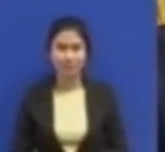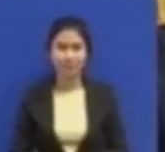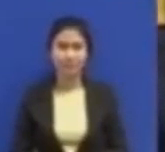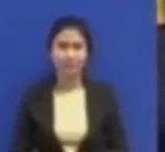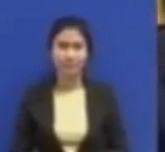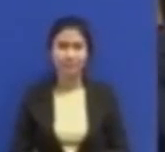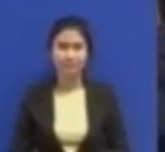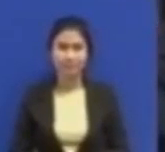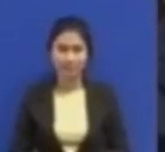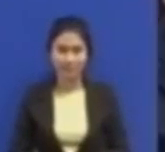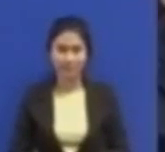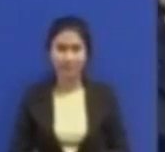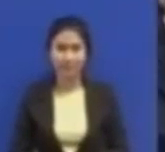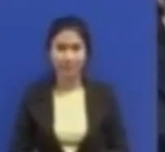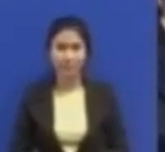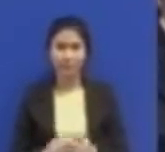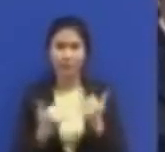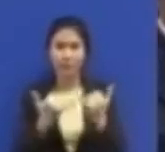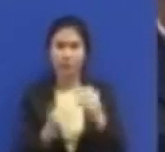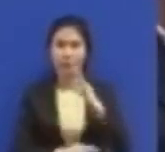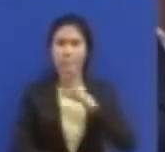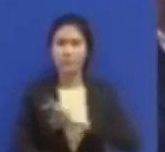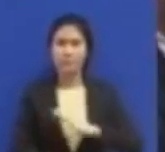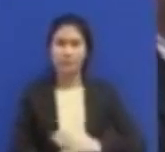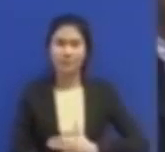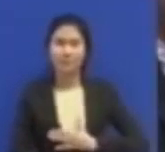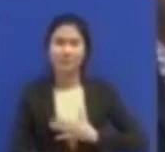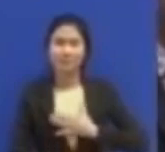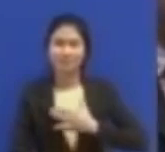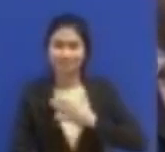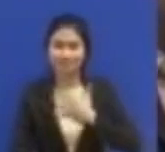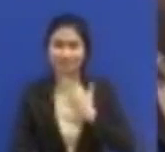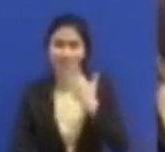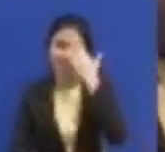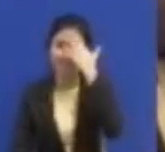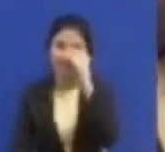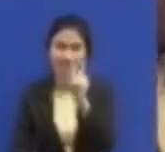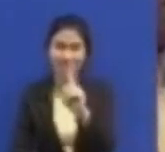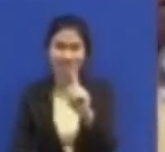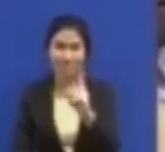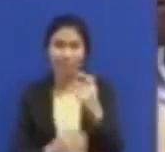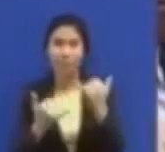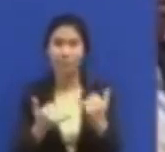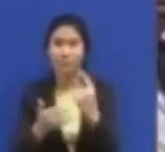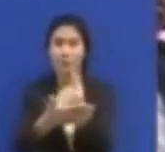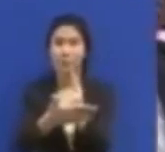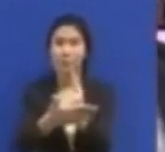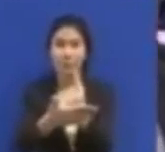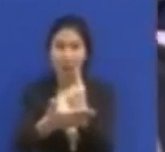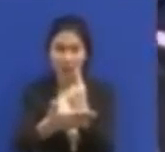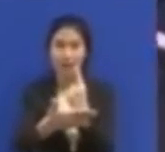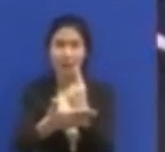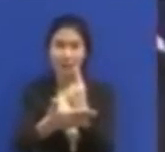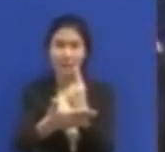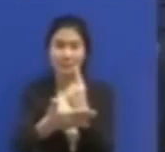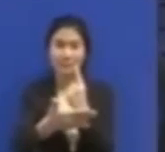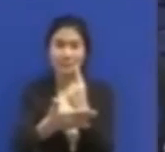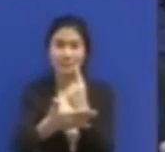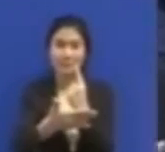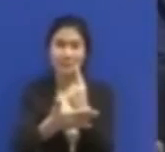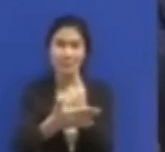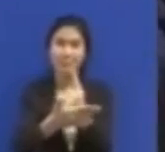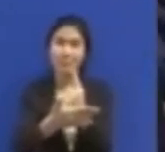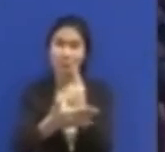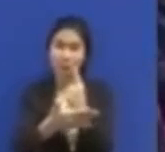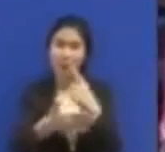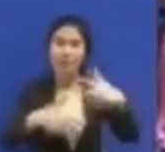กระผมรู้สึกปลื้มใจอย่างยิ่งนะครับที่ผู้แทน ปวงช